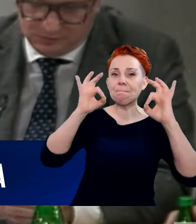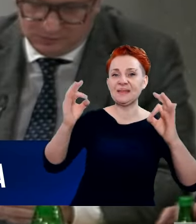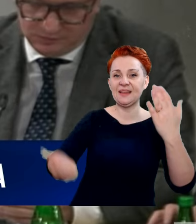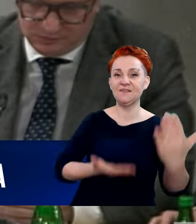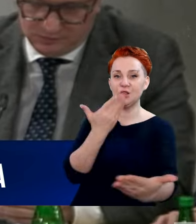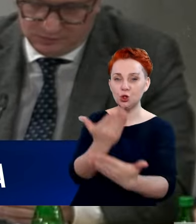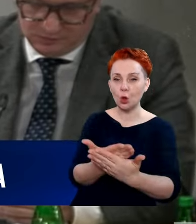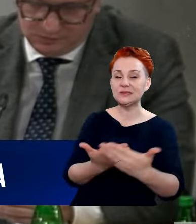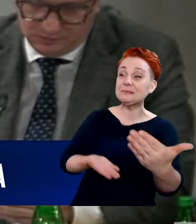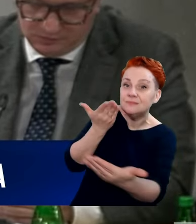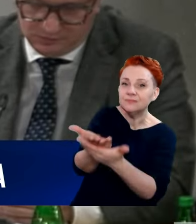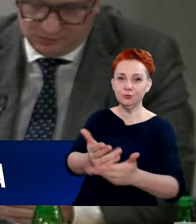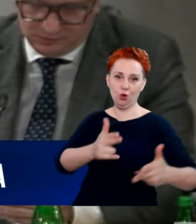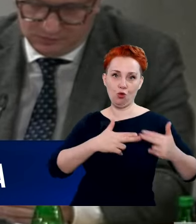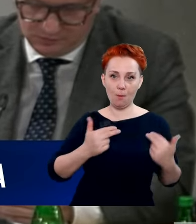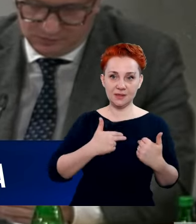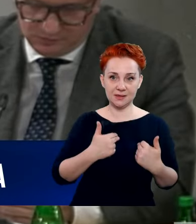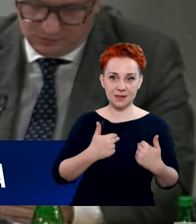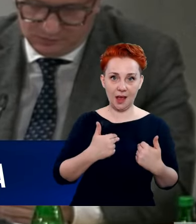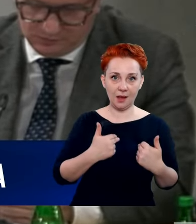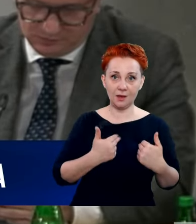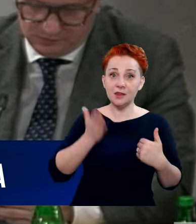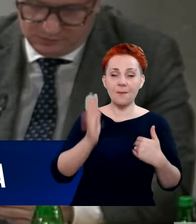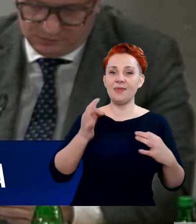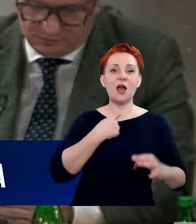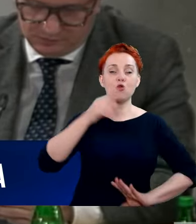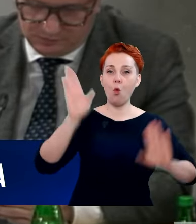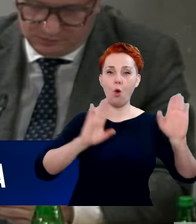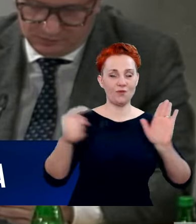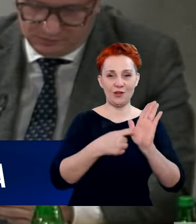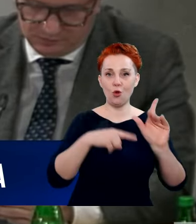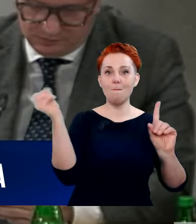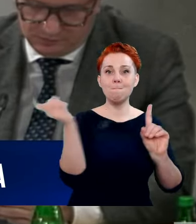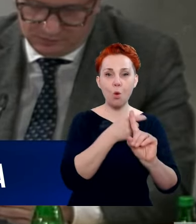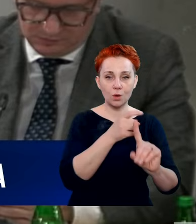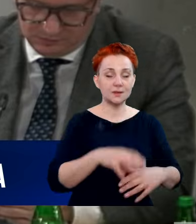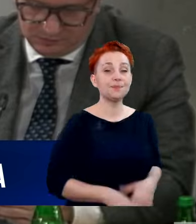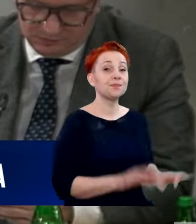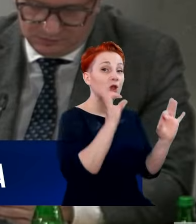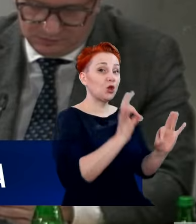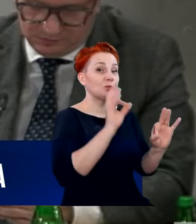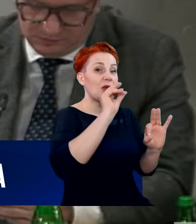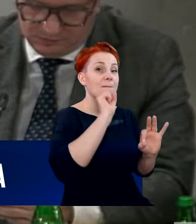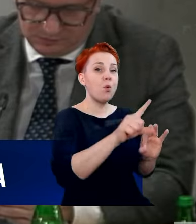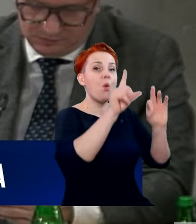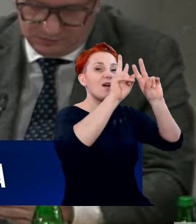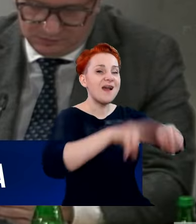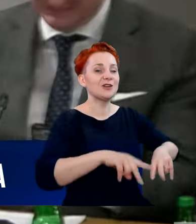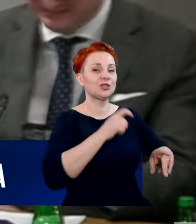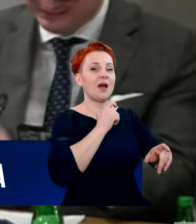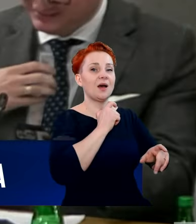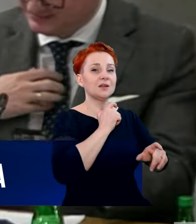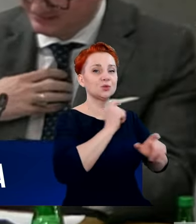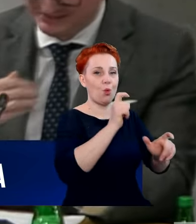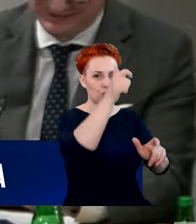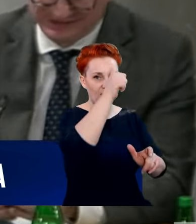do komisji. Nie będziemy w takim razie głosować teraz ich, tych. Dobrze, państwa, ale są jeszcze pozostałe nazwiska zgłoszone ustnie. Panie